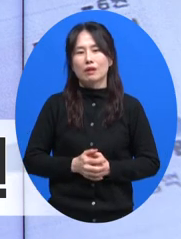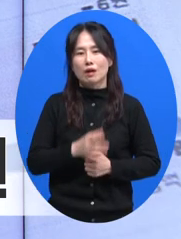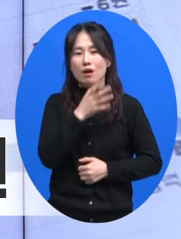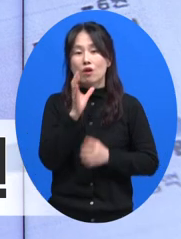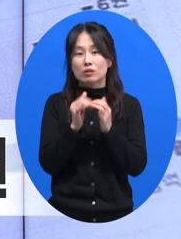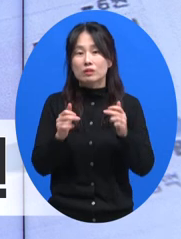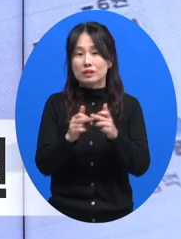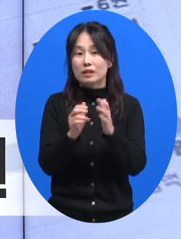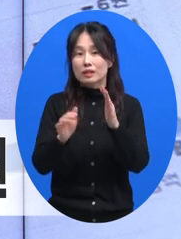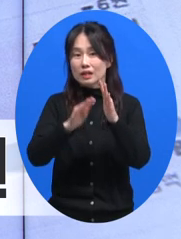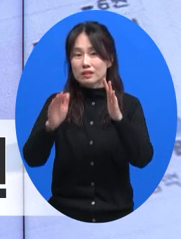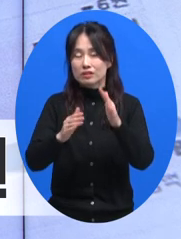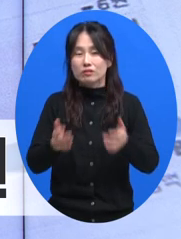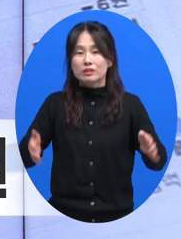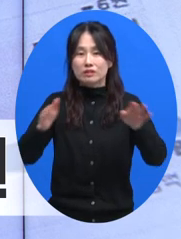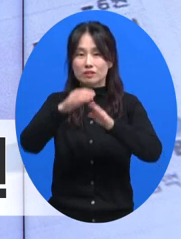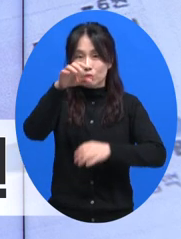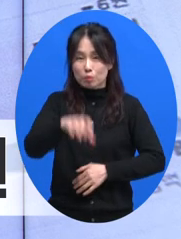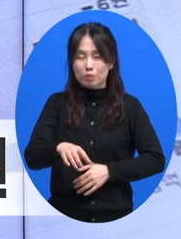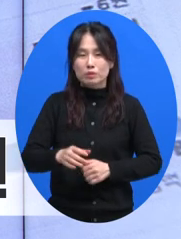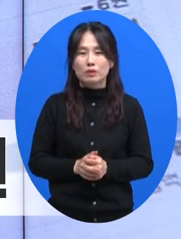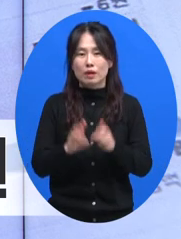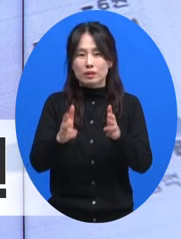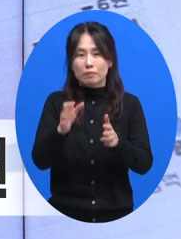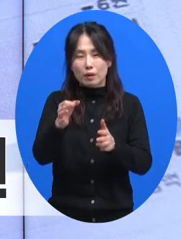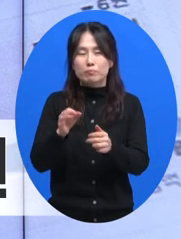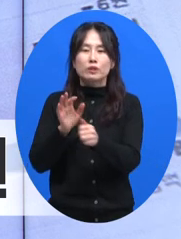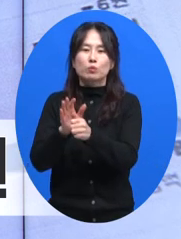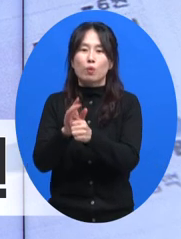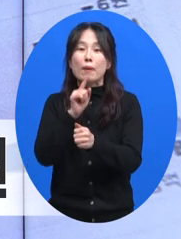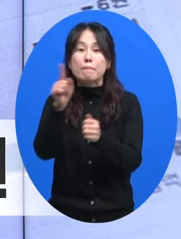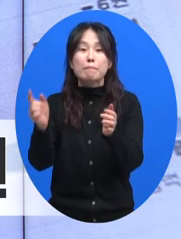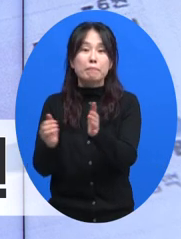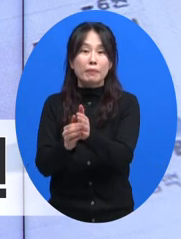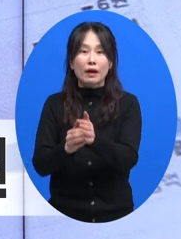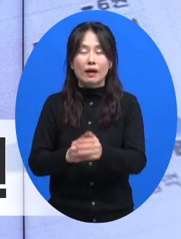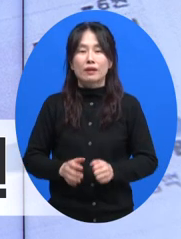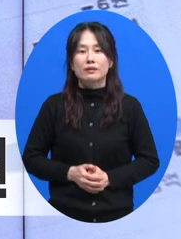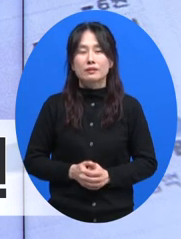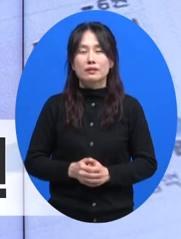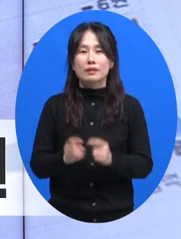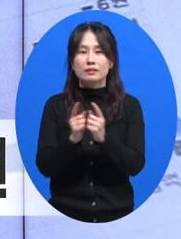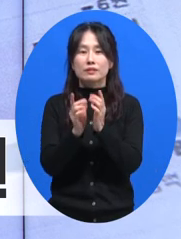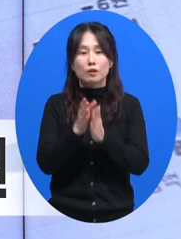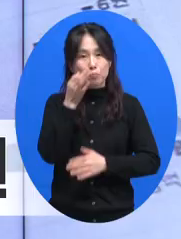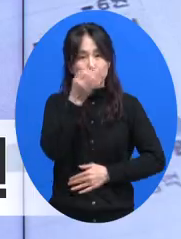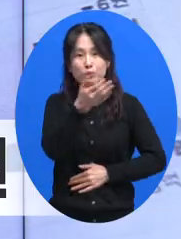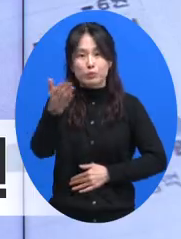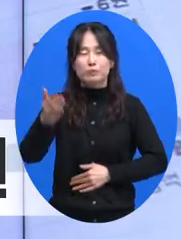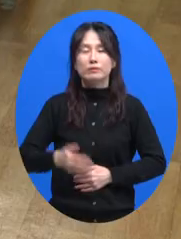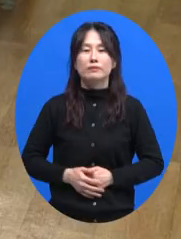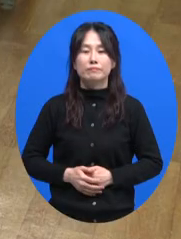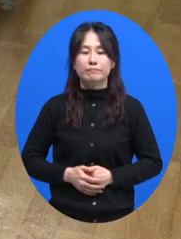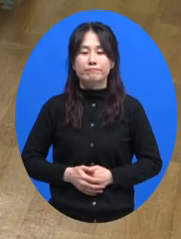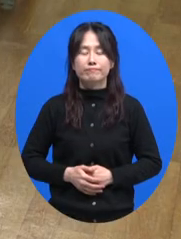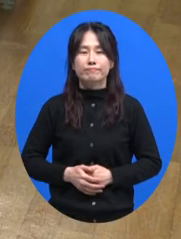경기도가 어르신과 장애인 가구 시설 등에 난방비를 긴급 지원한다고 밝혔습니다 현장 취재했습니다